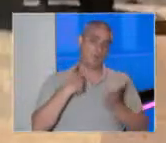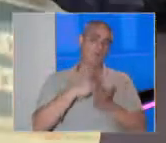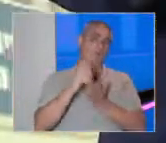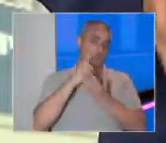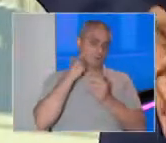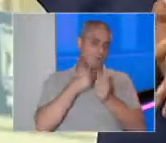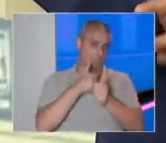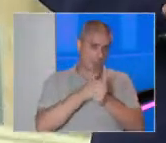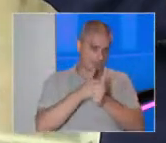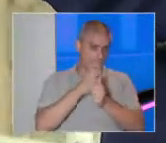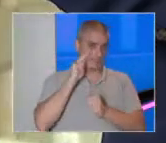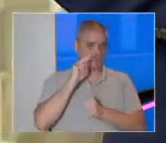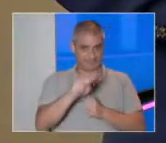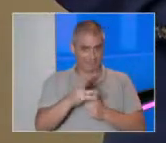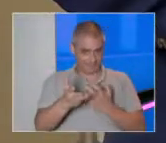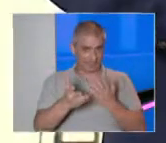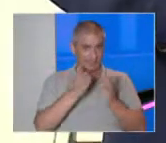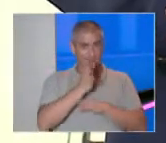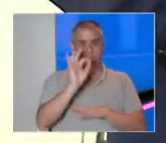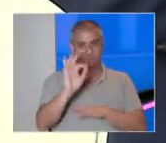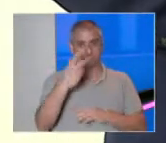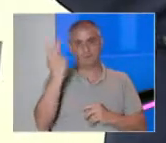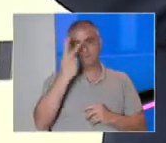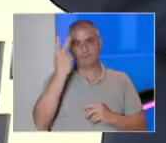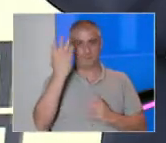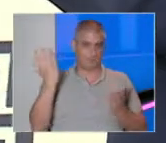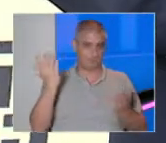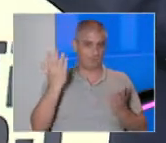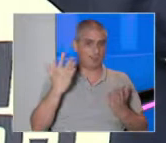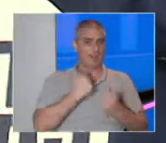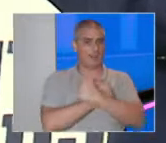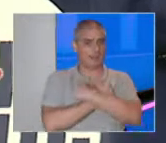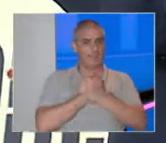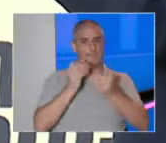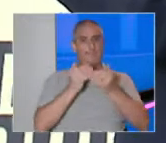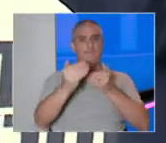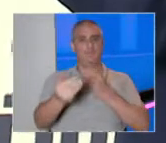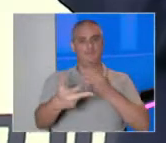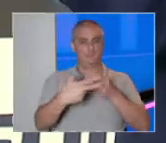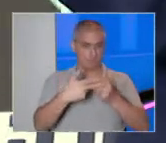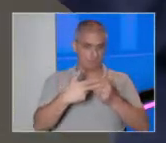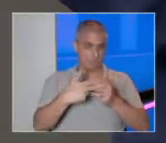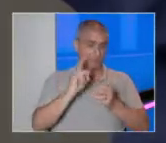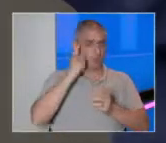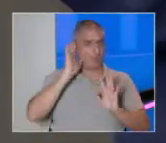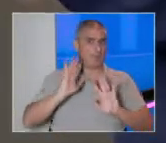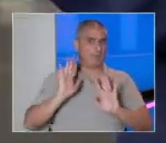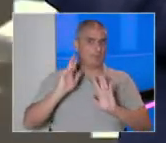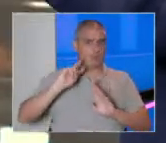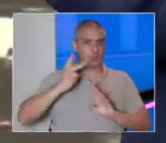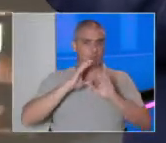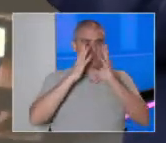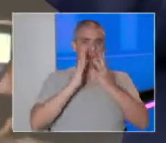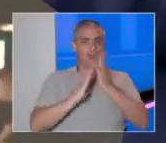ממשיכים לעקוב, להסתכל לכיוונכם, וכמובן לחבק מרחוק ומקרוב, ושלא נדע עוד